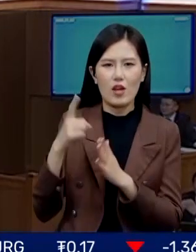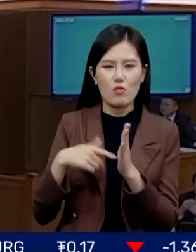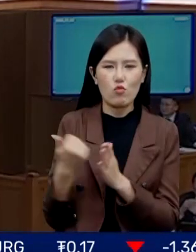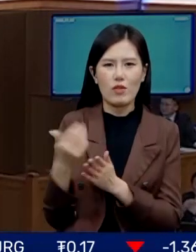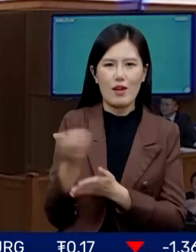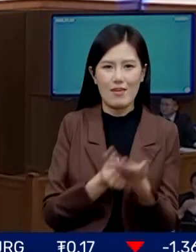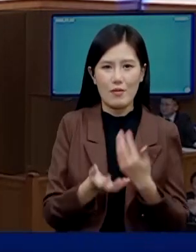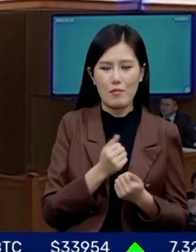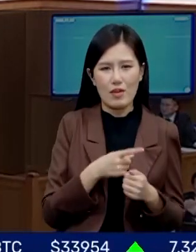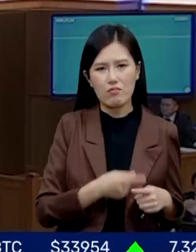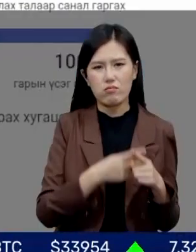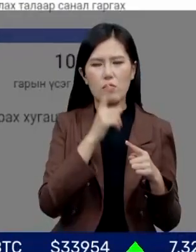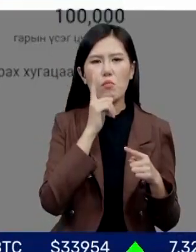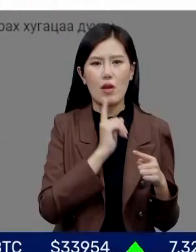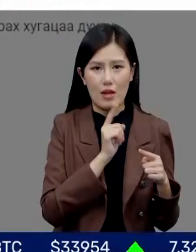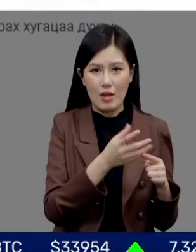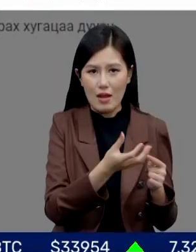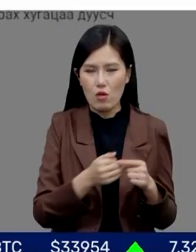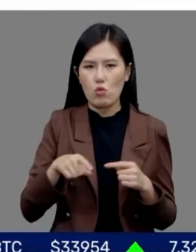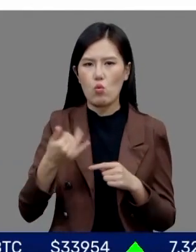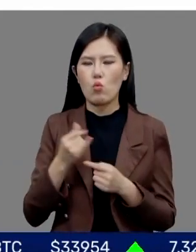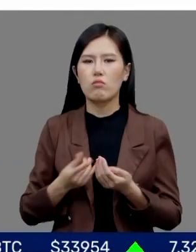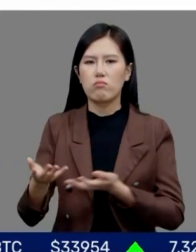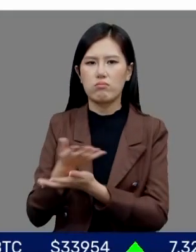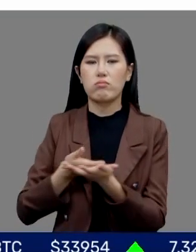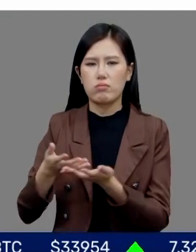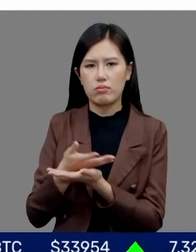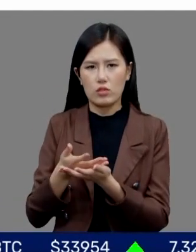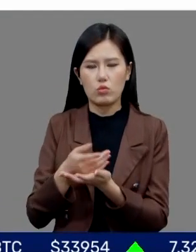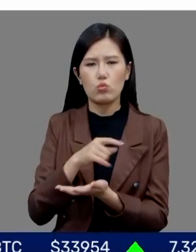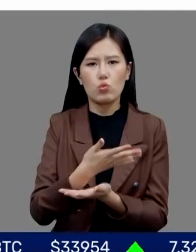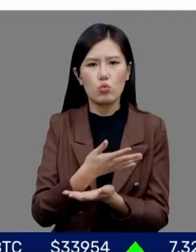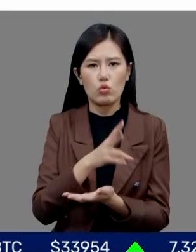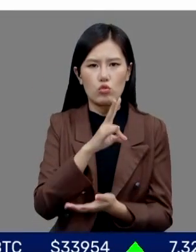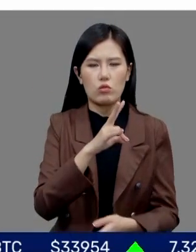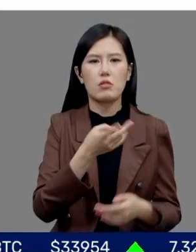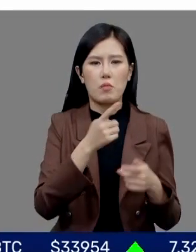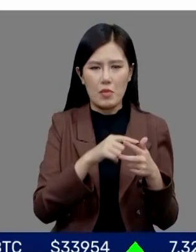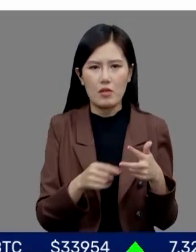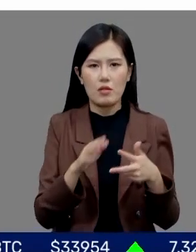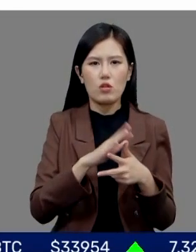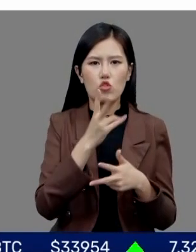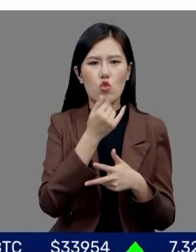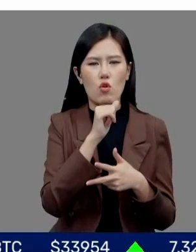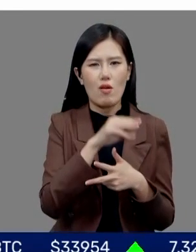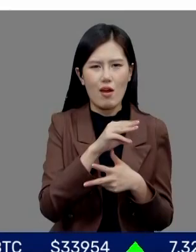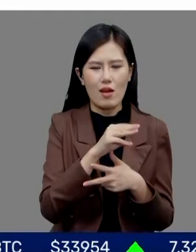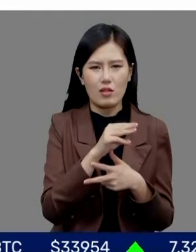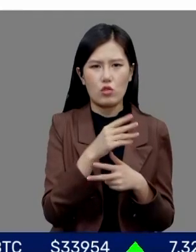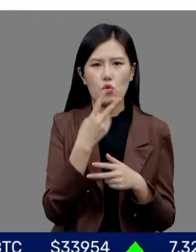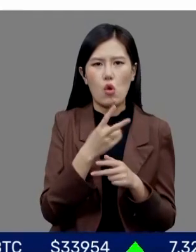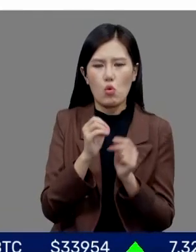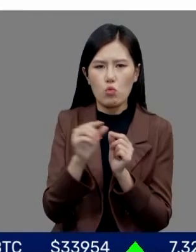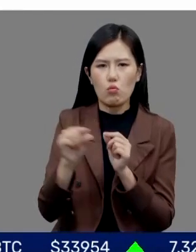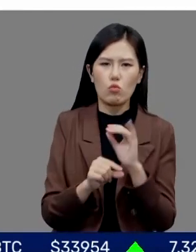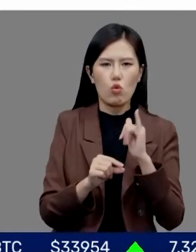нэгдсэн хуралдаанд танилцуулсан. За иргэдийн дэмжлэг авч нийтээр идэвхтэй хилэлцүүлэг өрнүүлсэн нөөтийн буцаан олголтыг 5% болгон нэмэгдүүлэх зэрэг